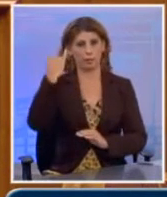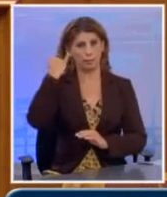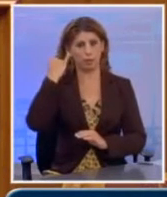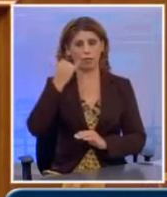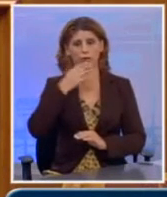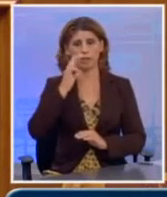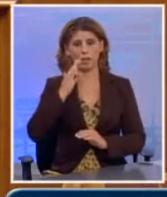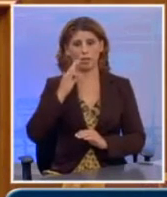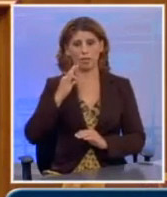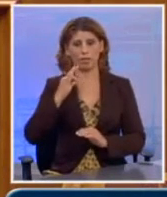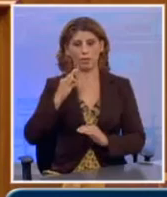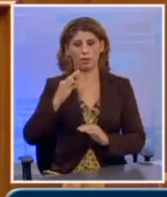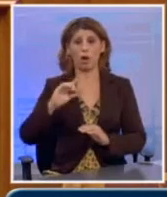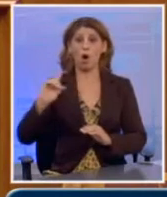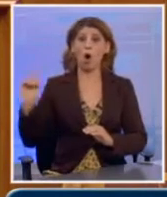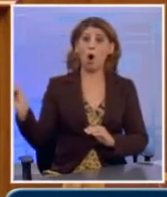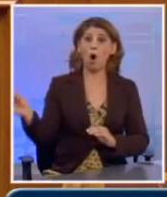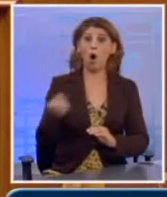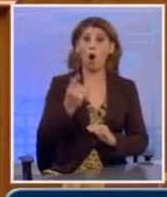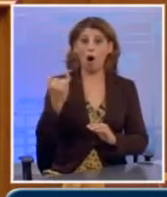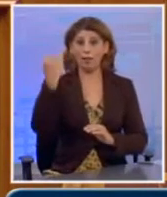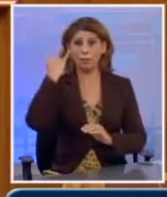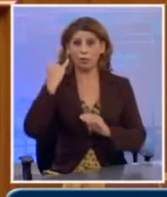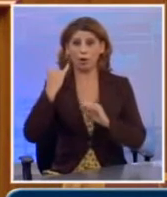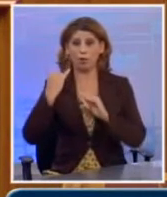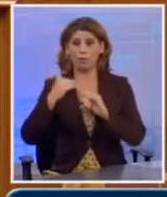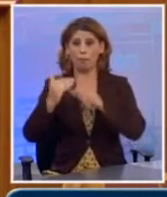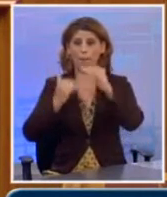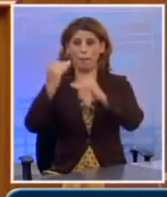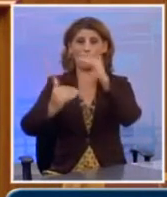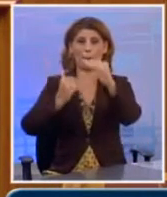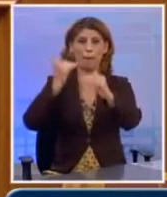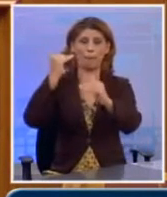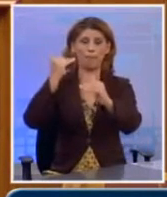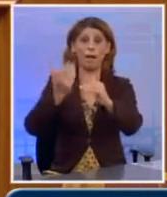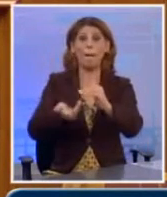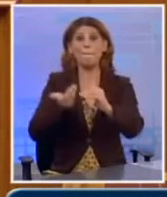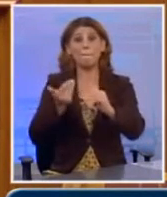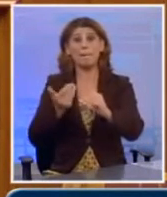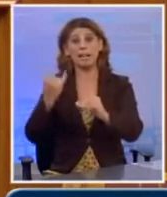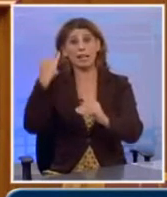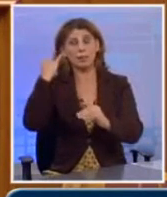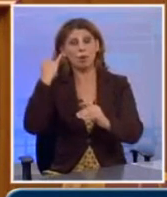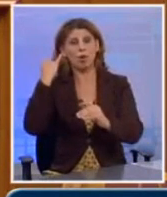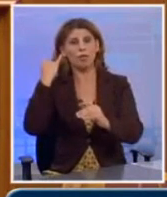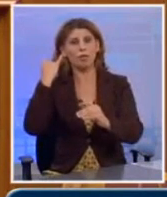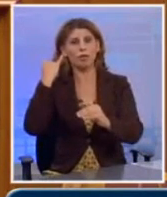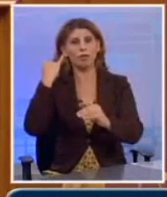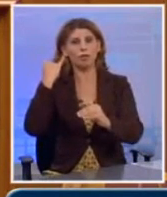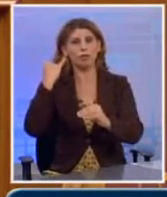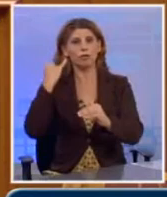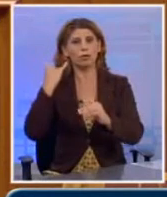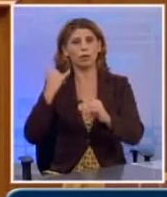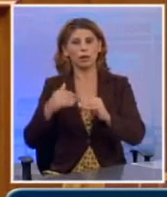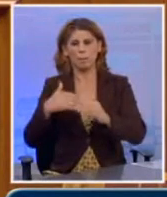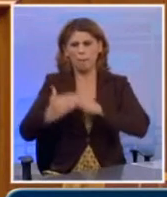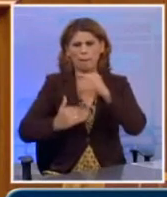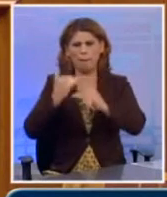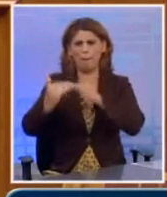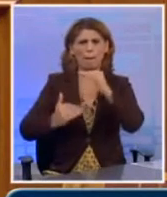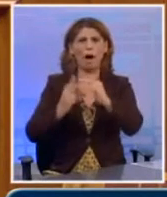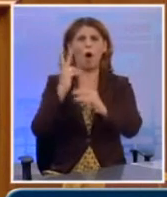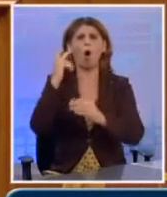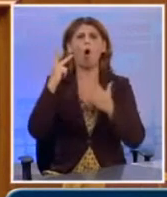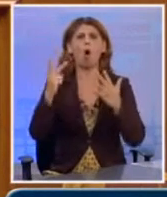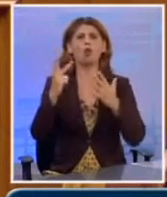αμέσως πήδηξε όλους τους αντιπρόεδρους, και πριν γίνει αντιπρόεδρος είχε υπερκεράσει 8